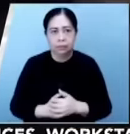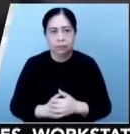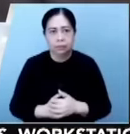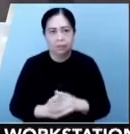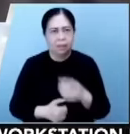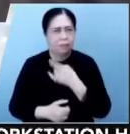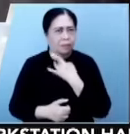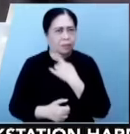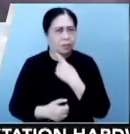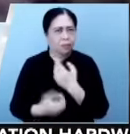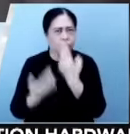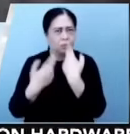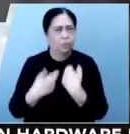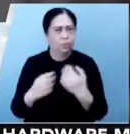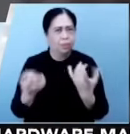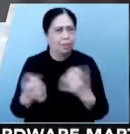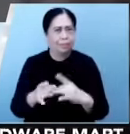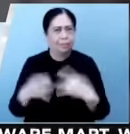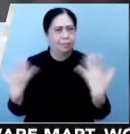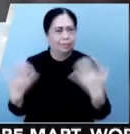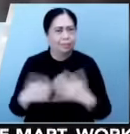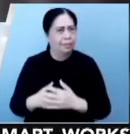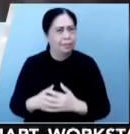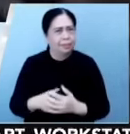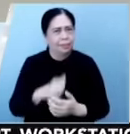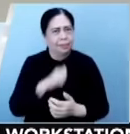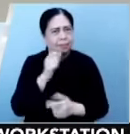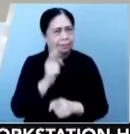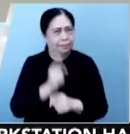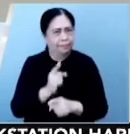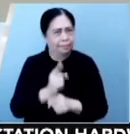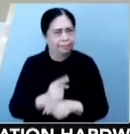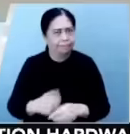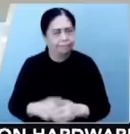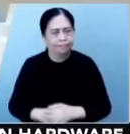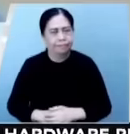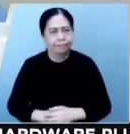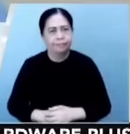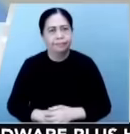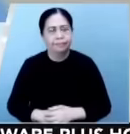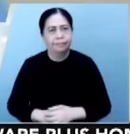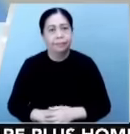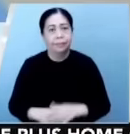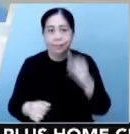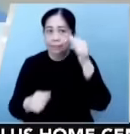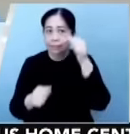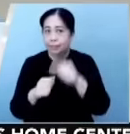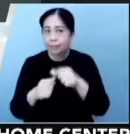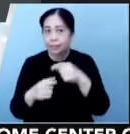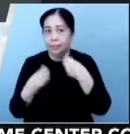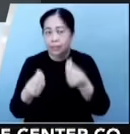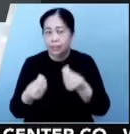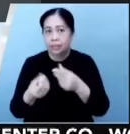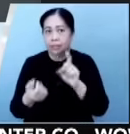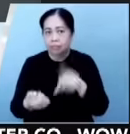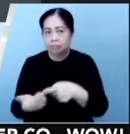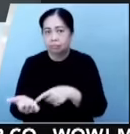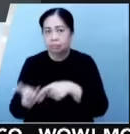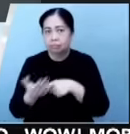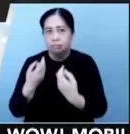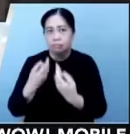sa institusyong ito ay hindi talaga dapat palampasin. Matatanda ang binigyan pa ng show cause order si Quiboloy